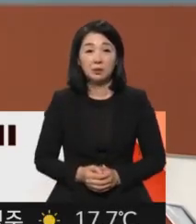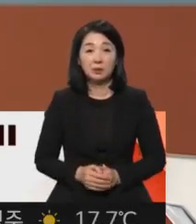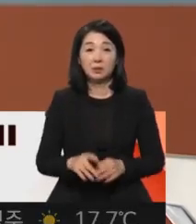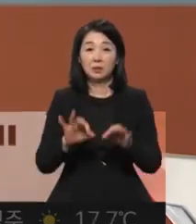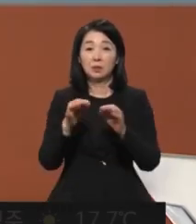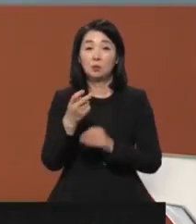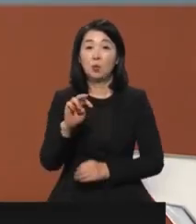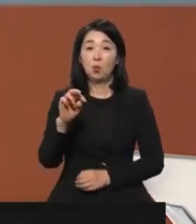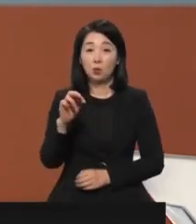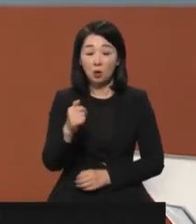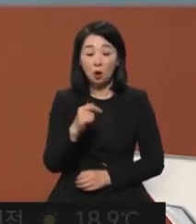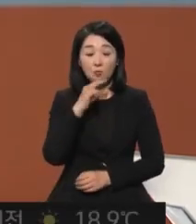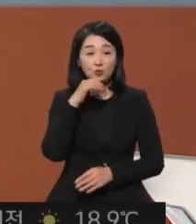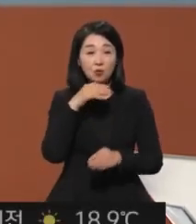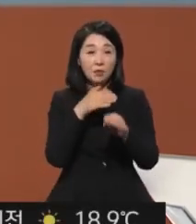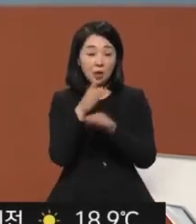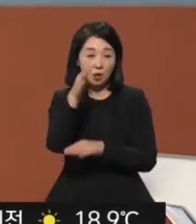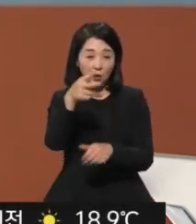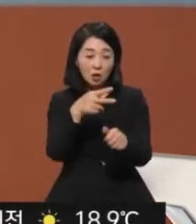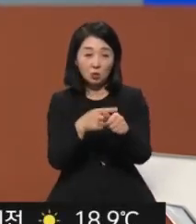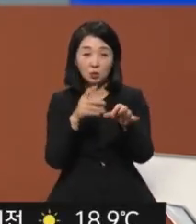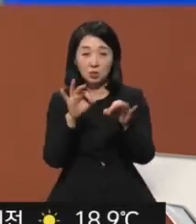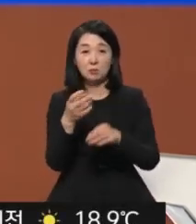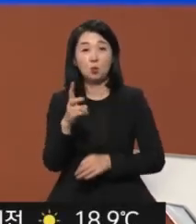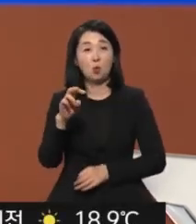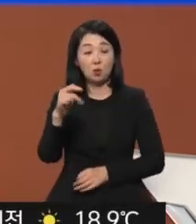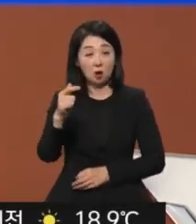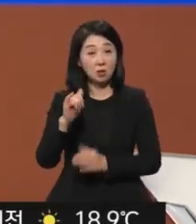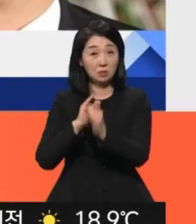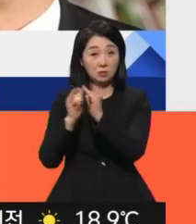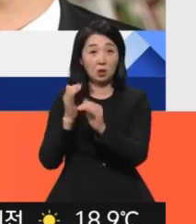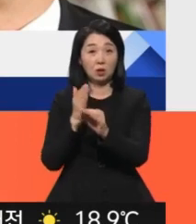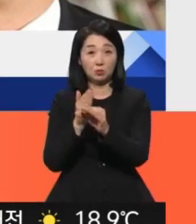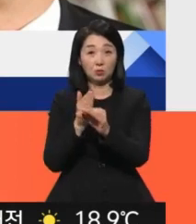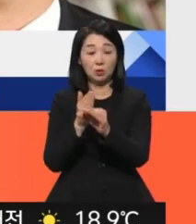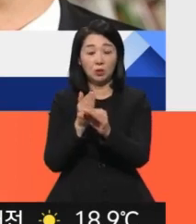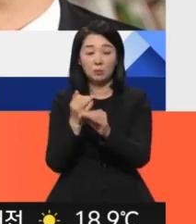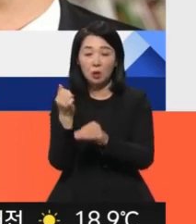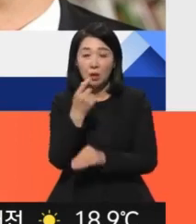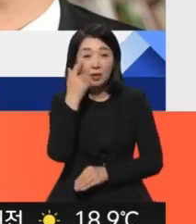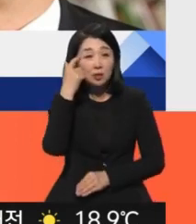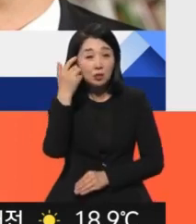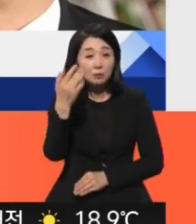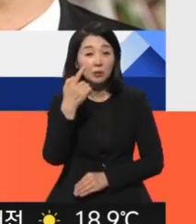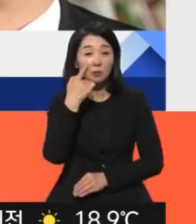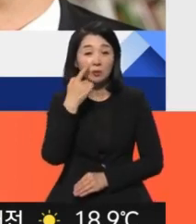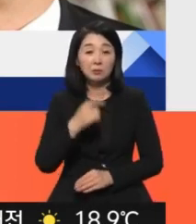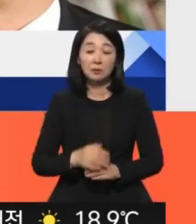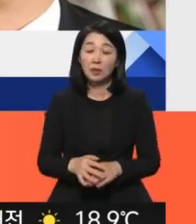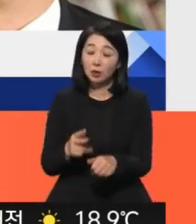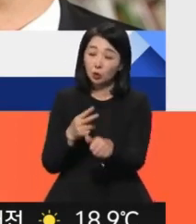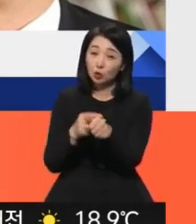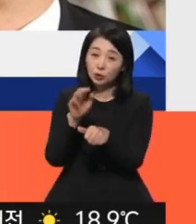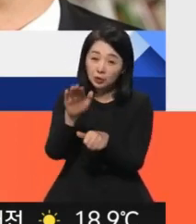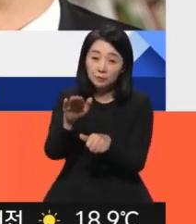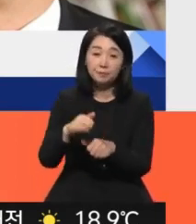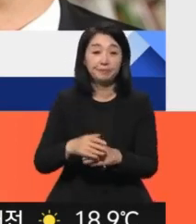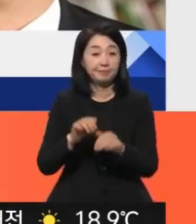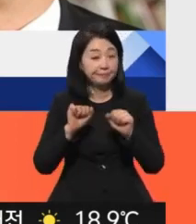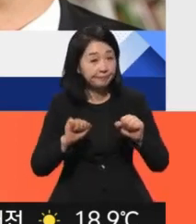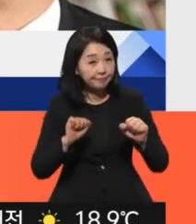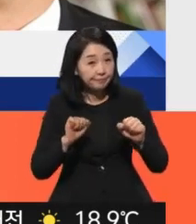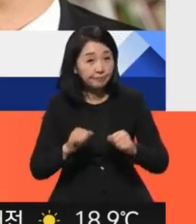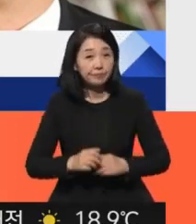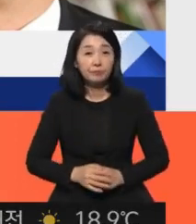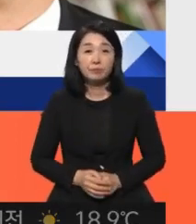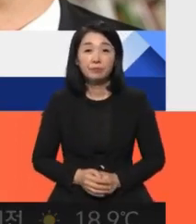김용영 동국대 북한 학과 교수가 지금 이제 연결이 돼 있는데요. 몇 가지 질문을 드리겠습니다. 교수님. 네, 네, 안녕하십니까?